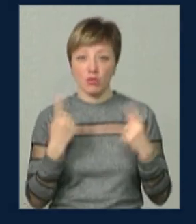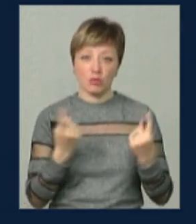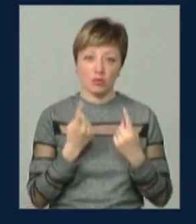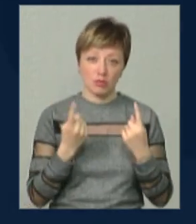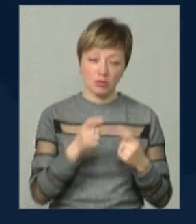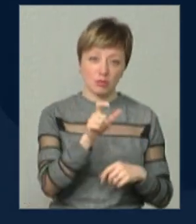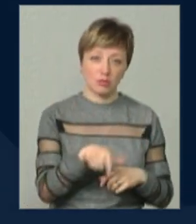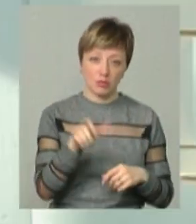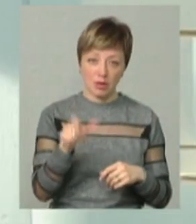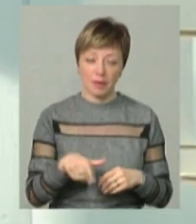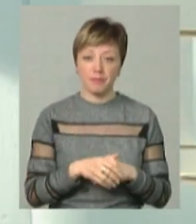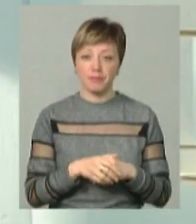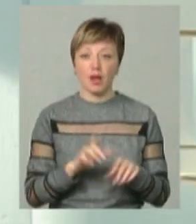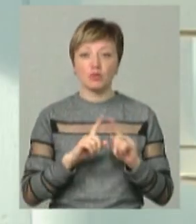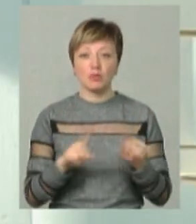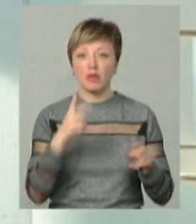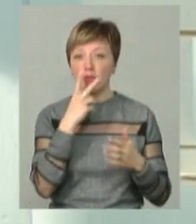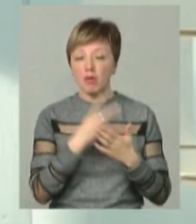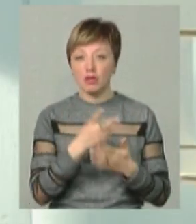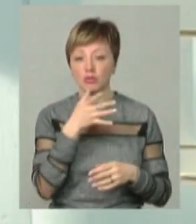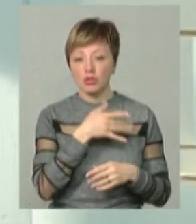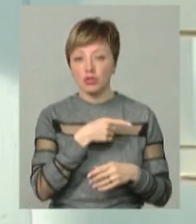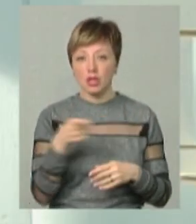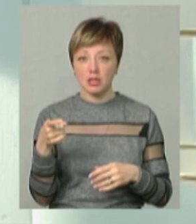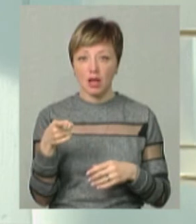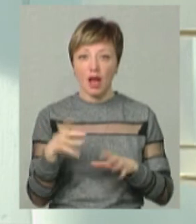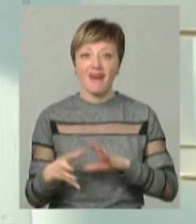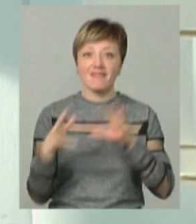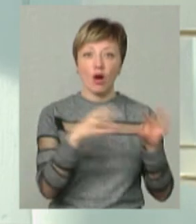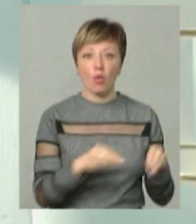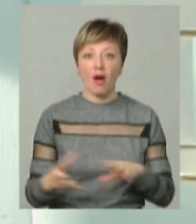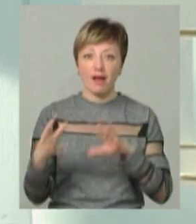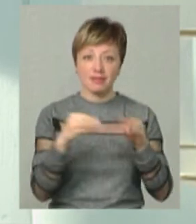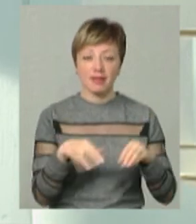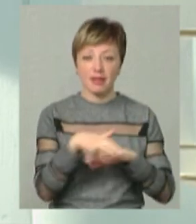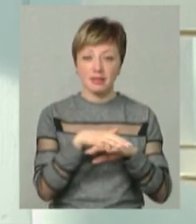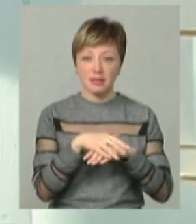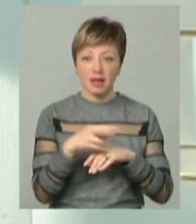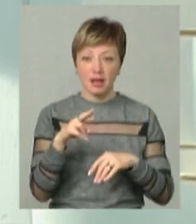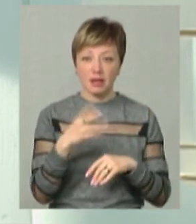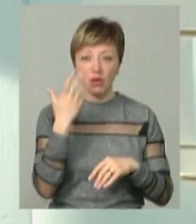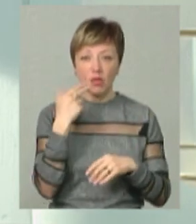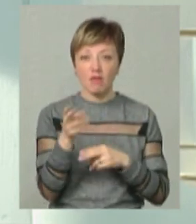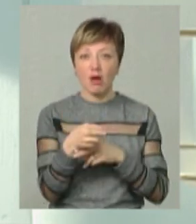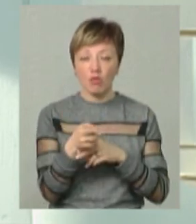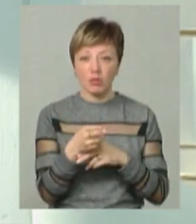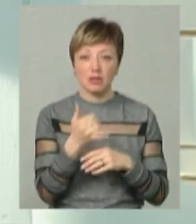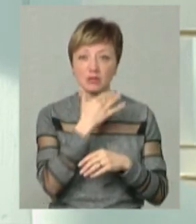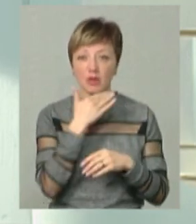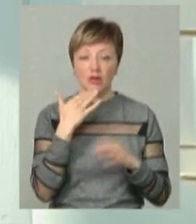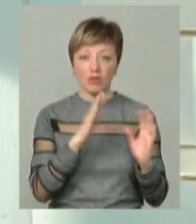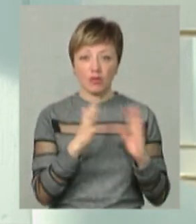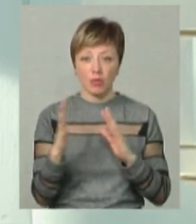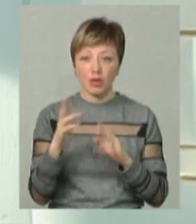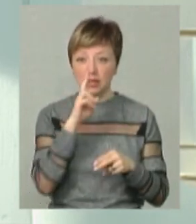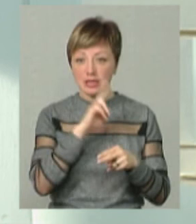це з мирними жителями. Так, особливо ми бачимо це під час евакуації населення і під час, наприклад, в Маріуполі дуже зараз багато є